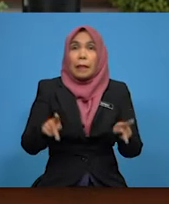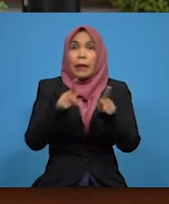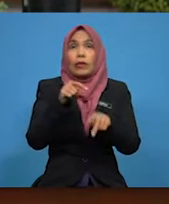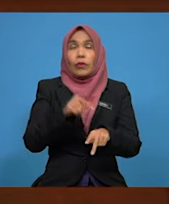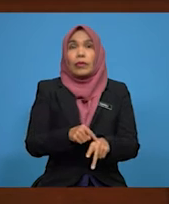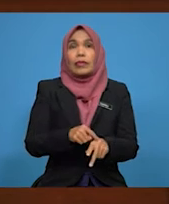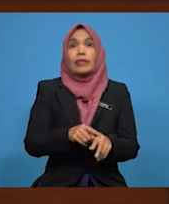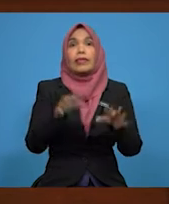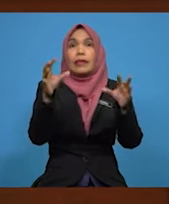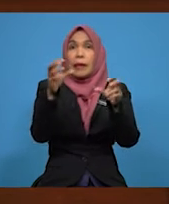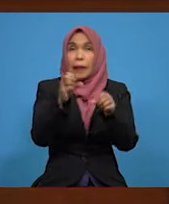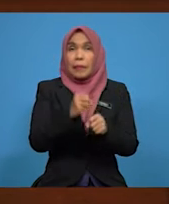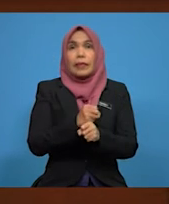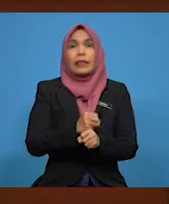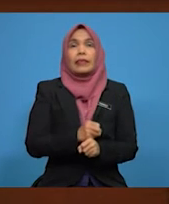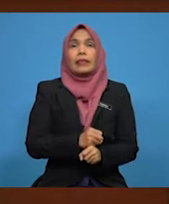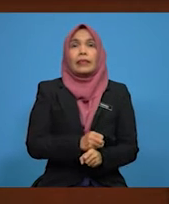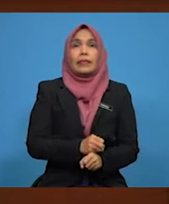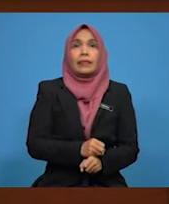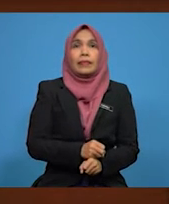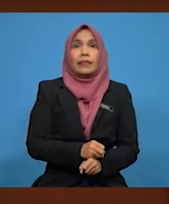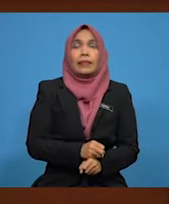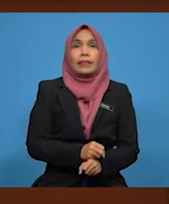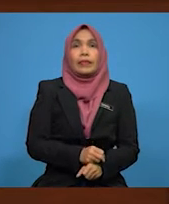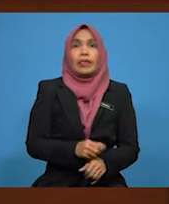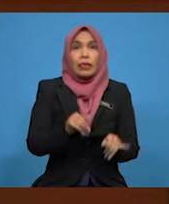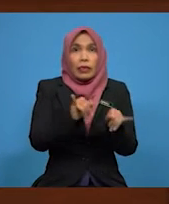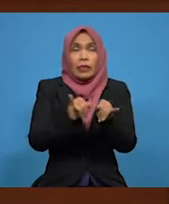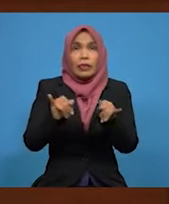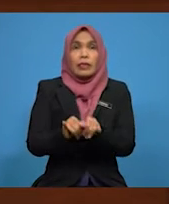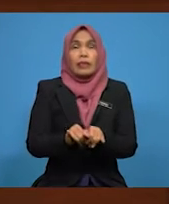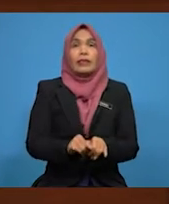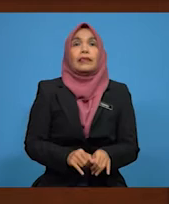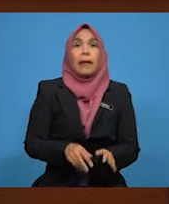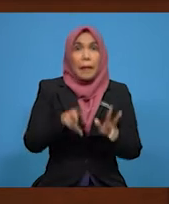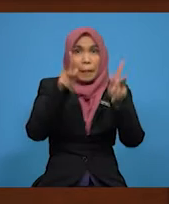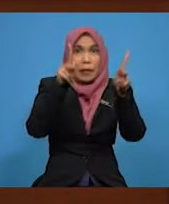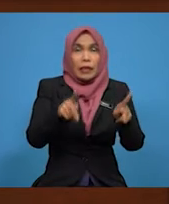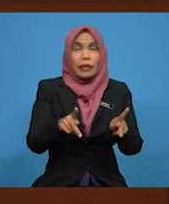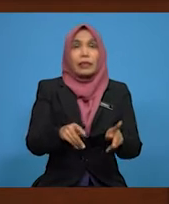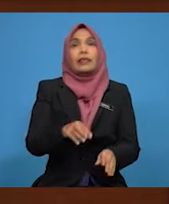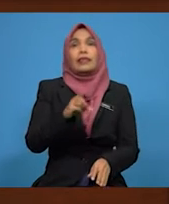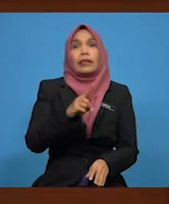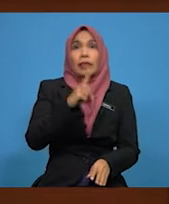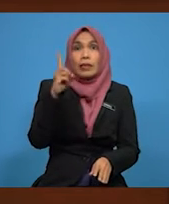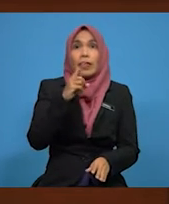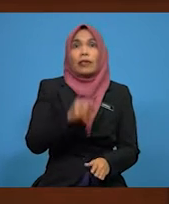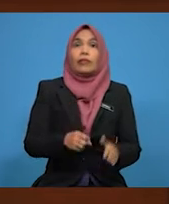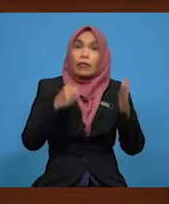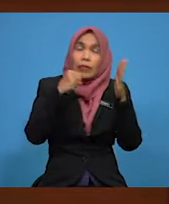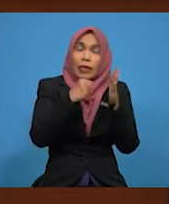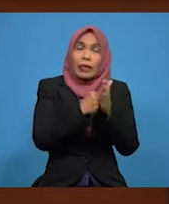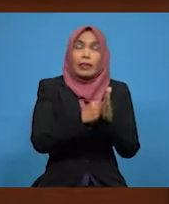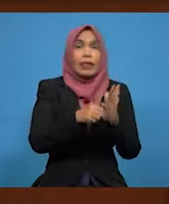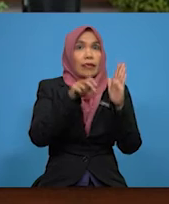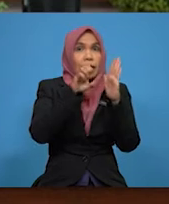majikan. Jika pekerja tidak mengamalkan budaya berdisiplin serta melanggar peraturan dan etika di